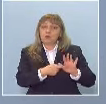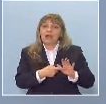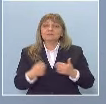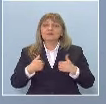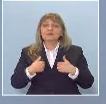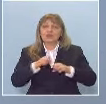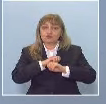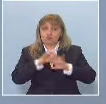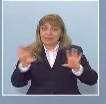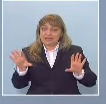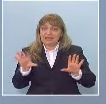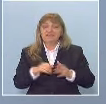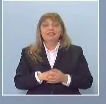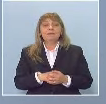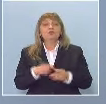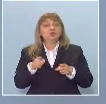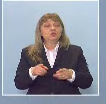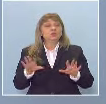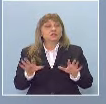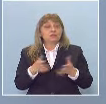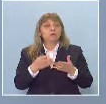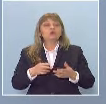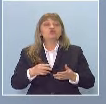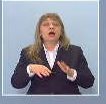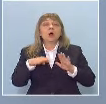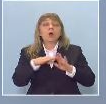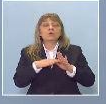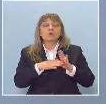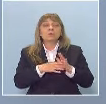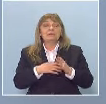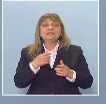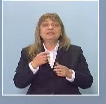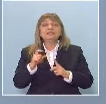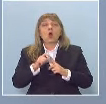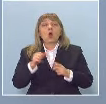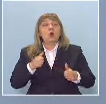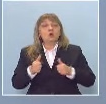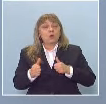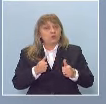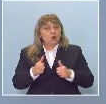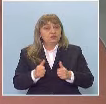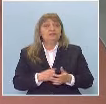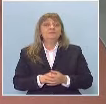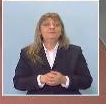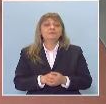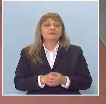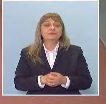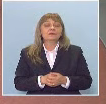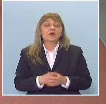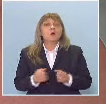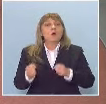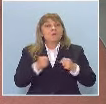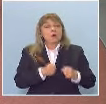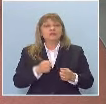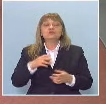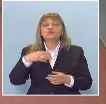нашето предаване. Да, той започна с програмиране на Lego роботи, но в момента сме вече на ниво Arduino. И по-късно